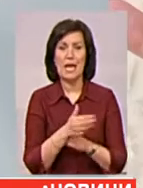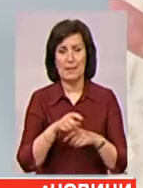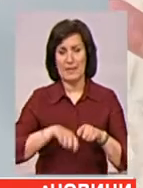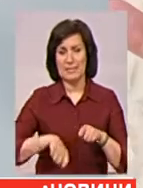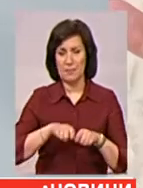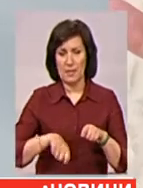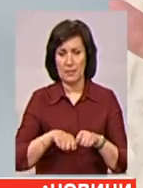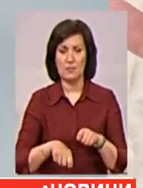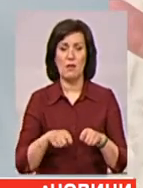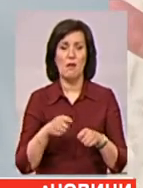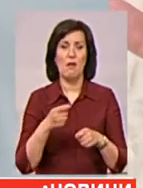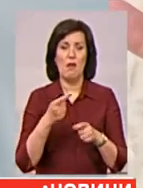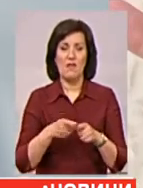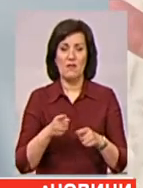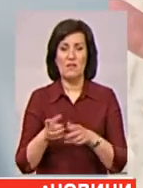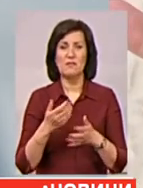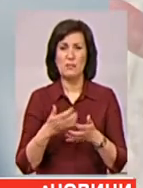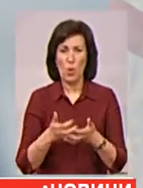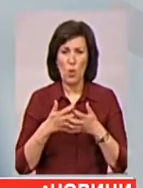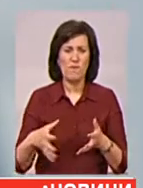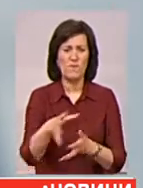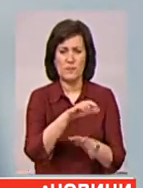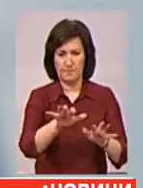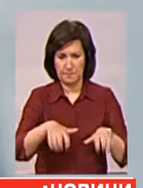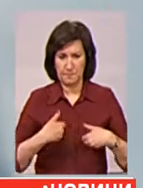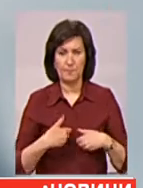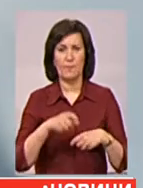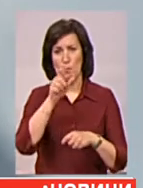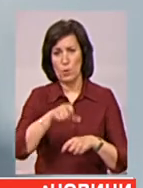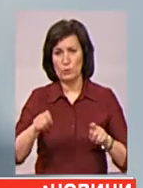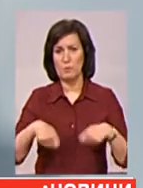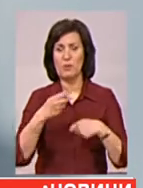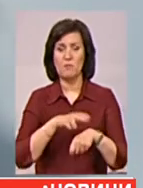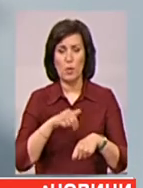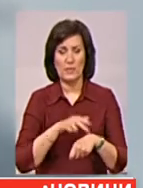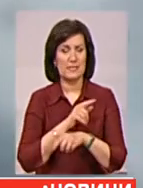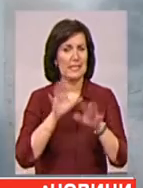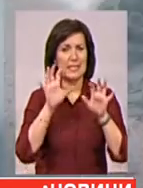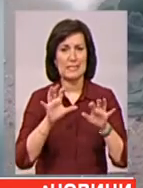рибінспекцією. Улови, браконьєрські снасті, вилучили, порушників передали до поліції. За